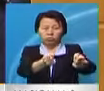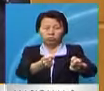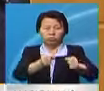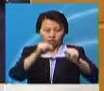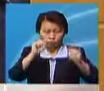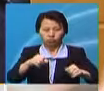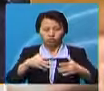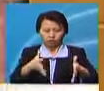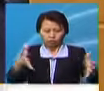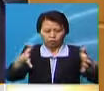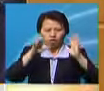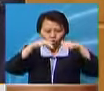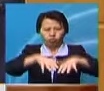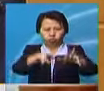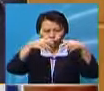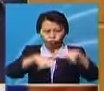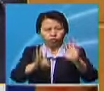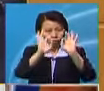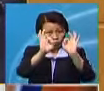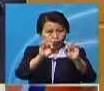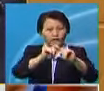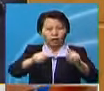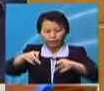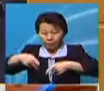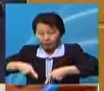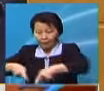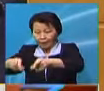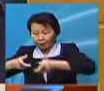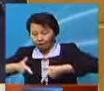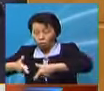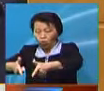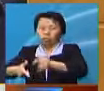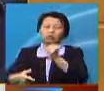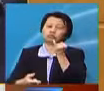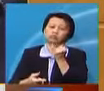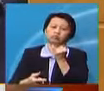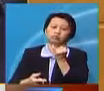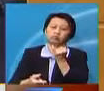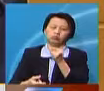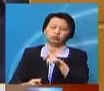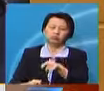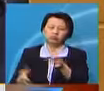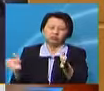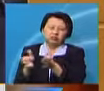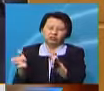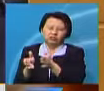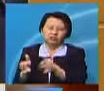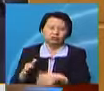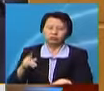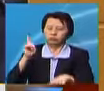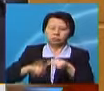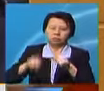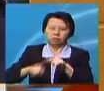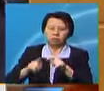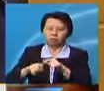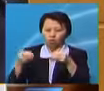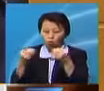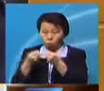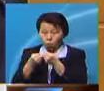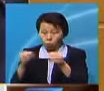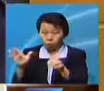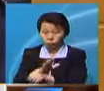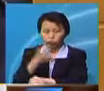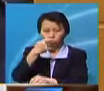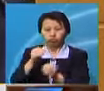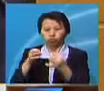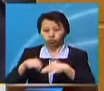ada kapasiti, tetapi perparitan dalaman bandar itu sendiri belum dapat kapasiti yang mencukupi